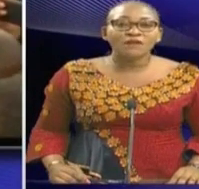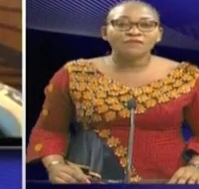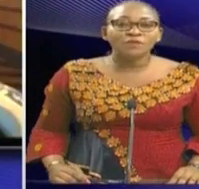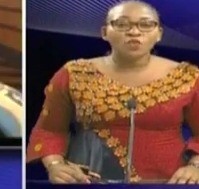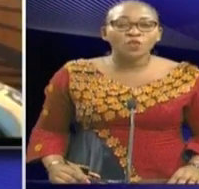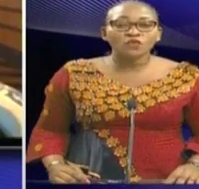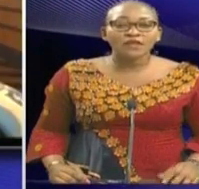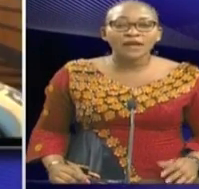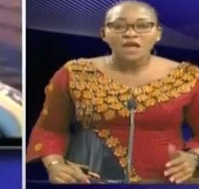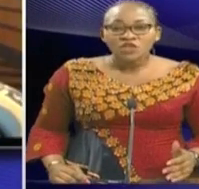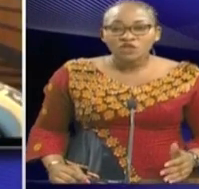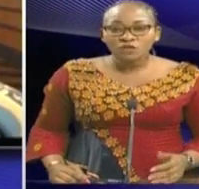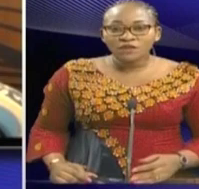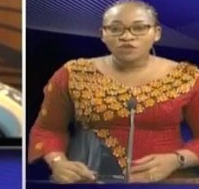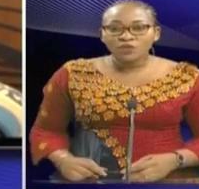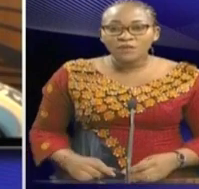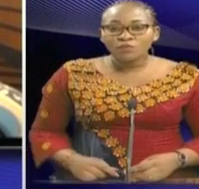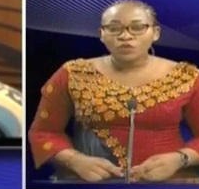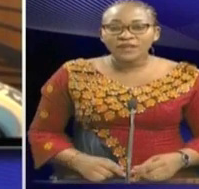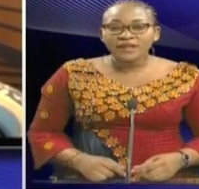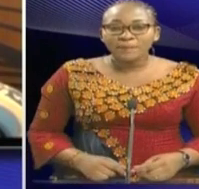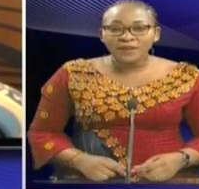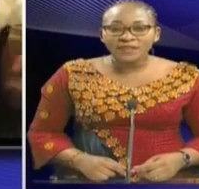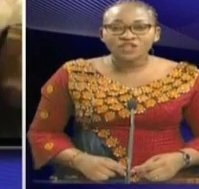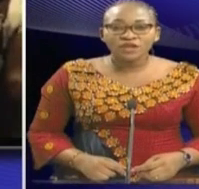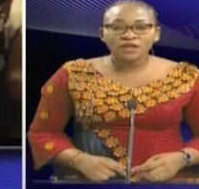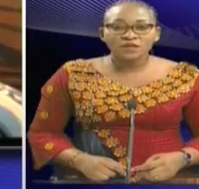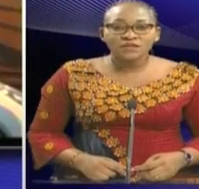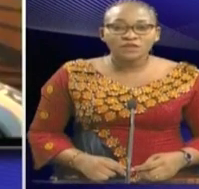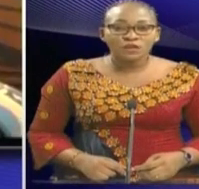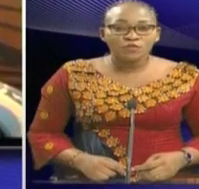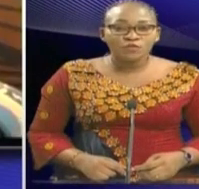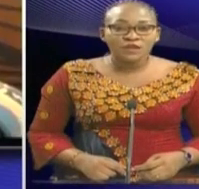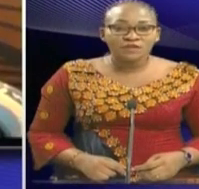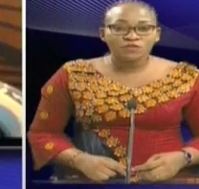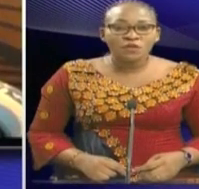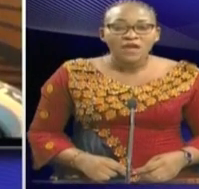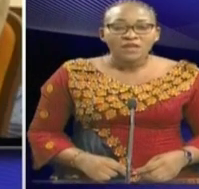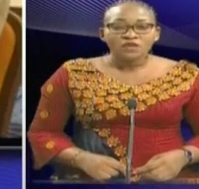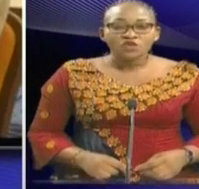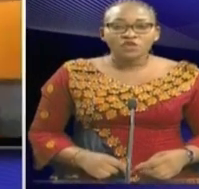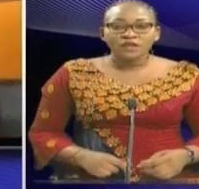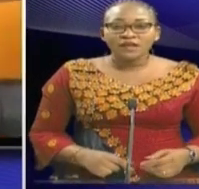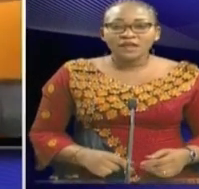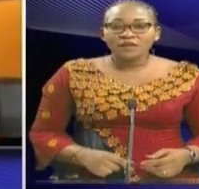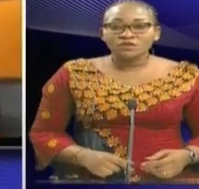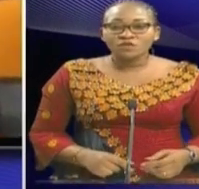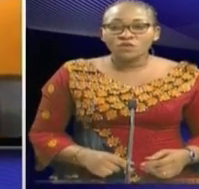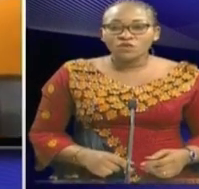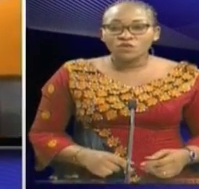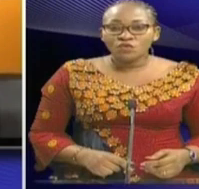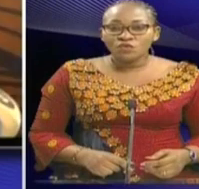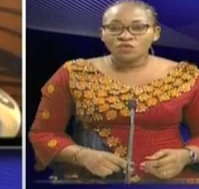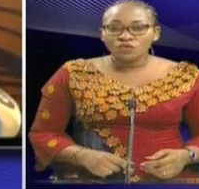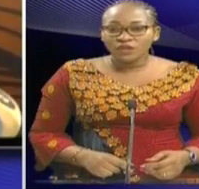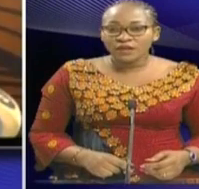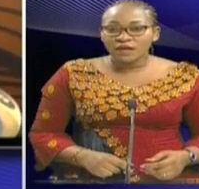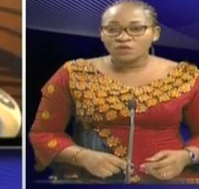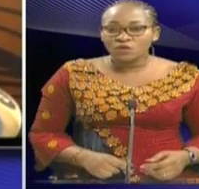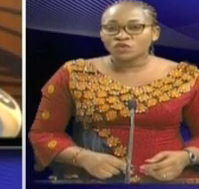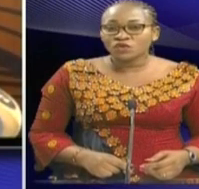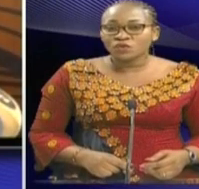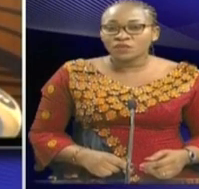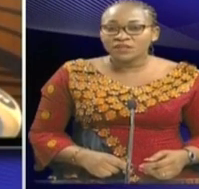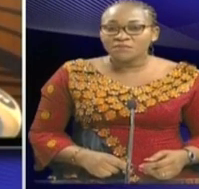rumeurs affirment le contraire sans de véhiculer pour créer la panique générale au sein de la population dans une déclaration le général